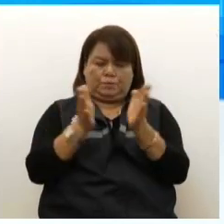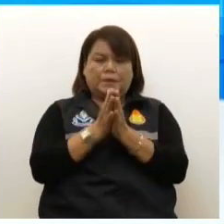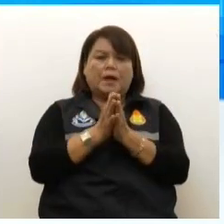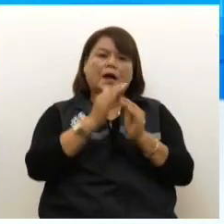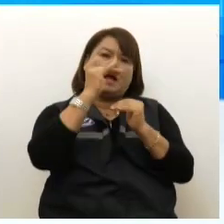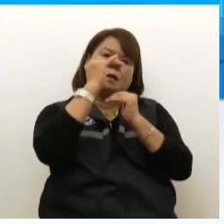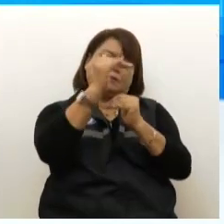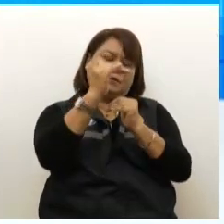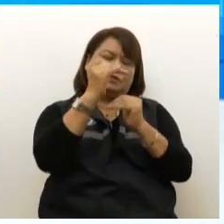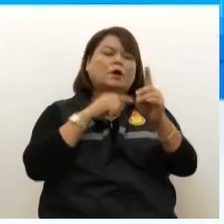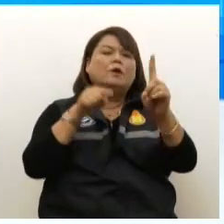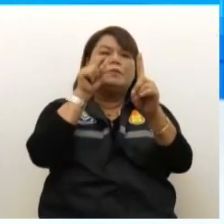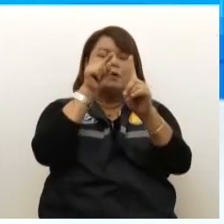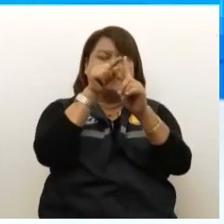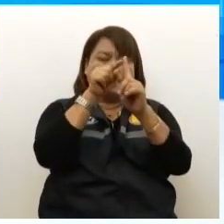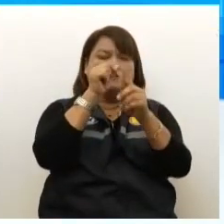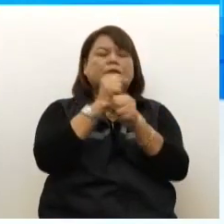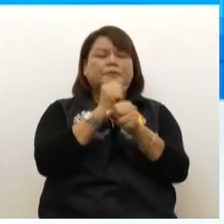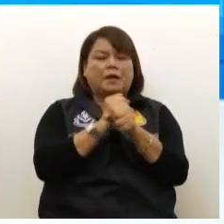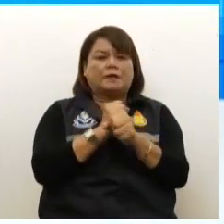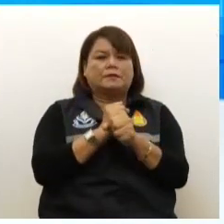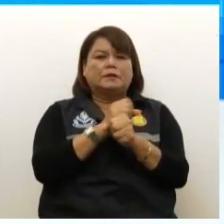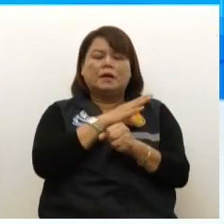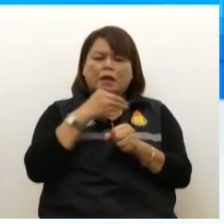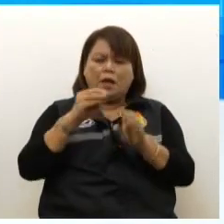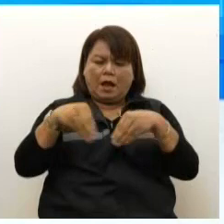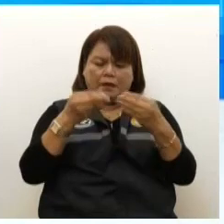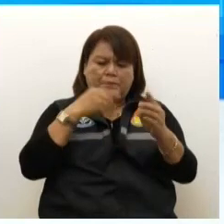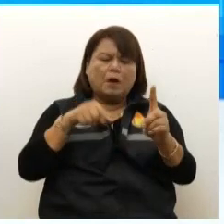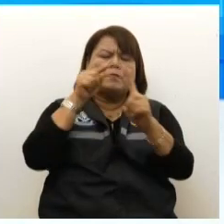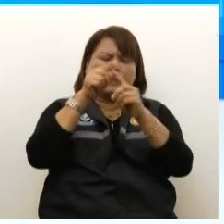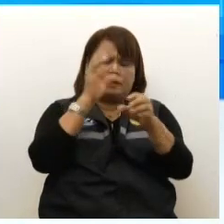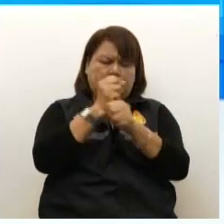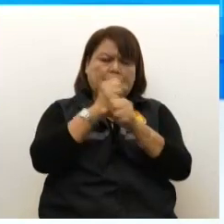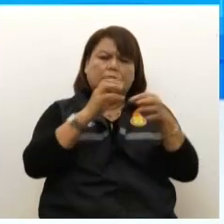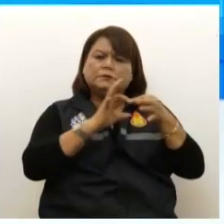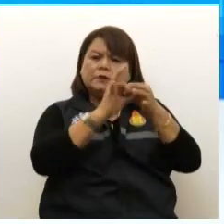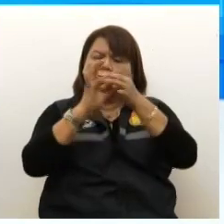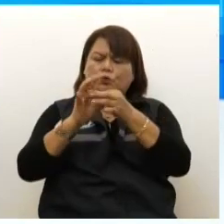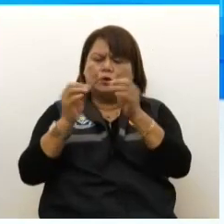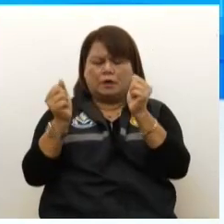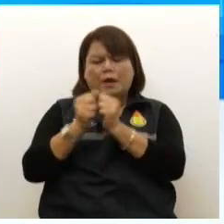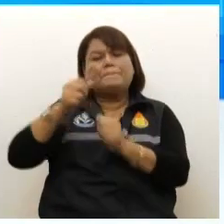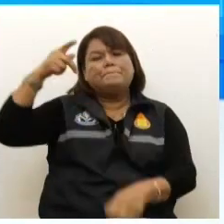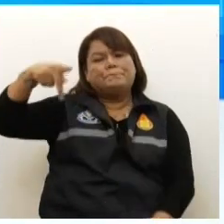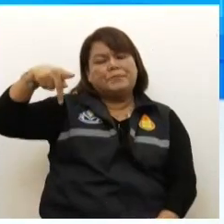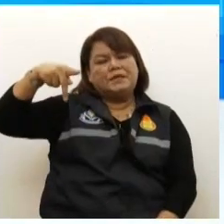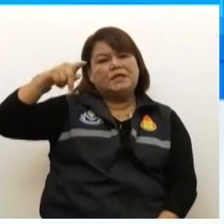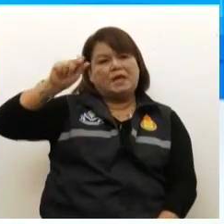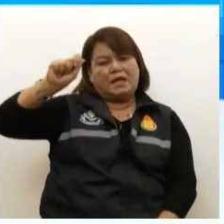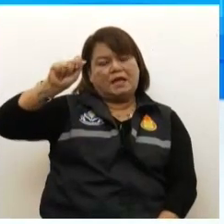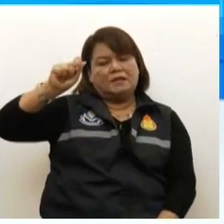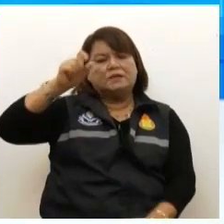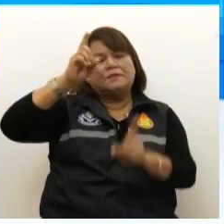ดที่จะเป้าหมายในการทำงานและให้เป้าหมายการทำงานนั้นไปเชื่อมโยงกับเกณฑ์ PA ที่ท่านจะถูกประเมินด้วยน